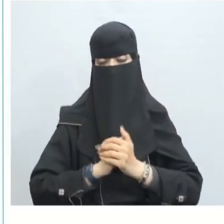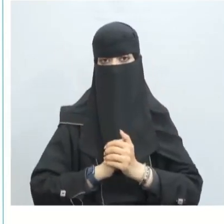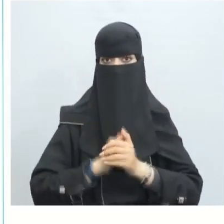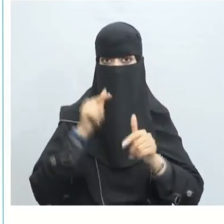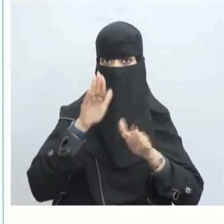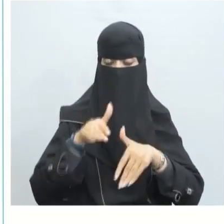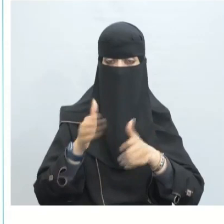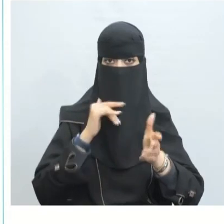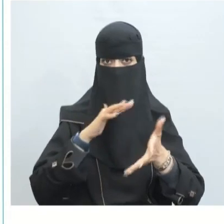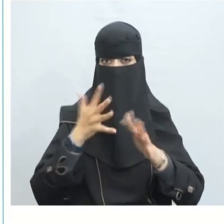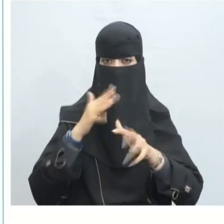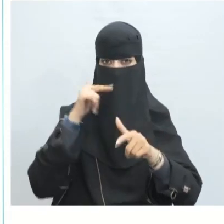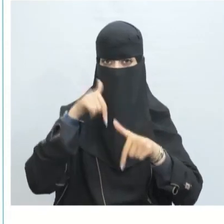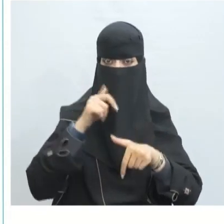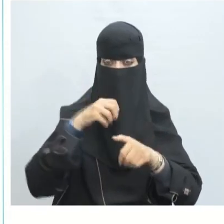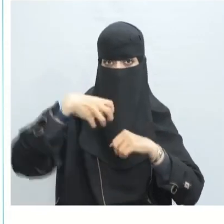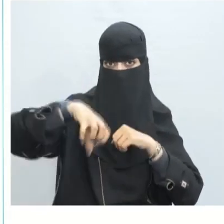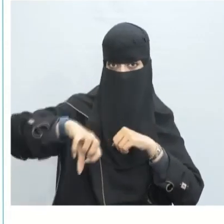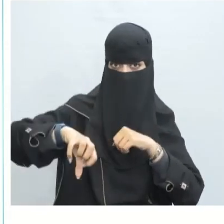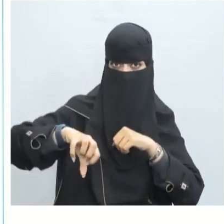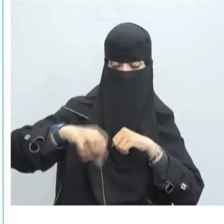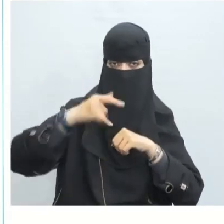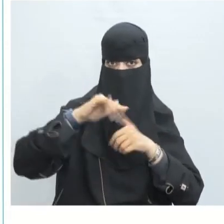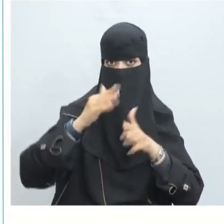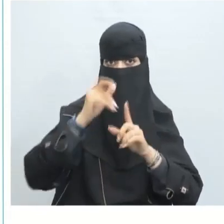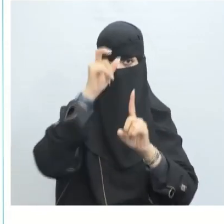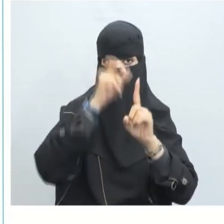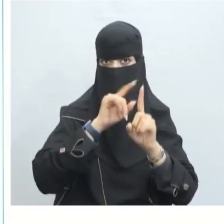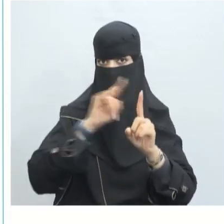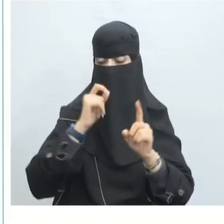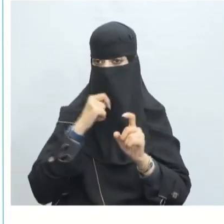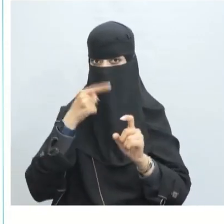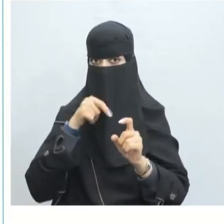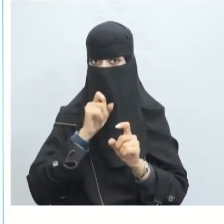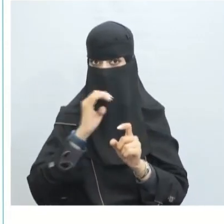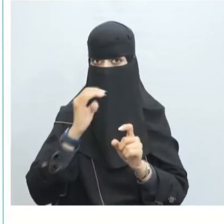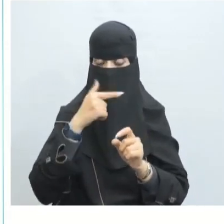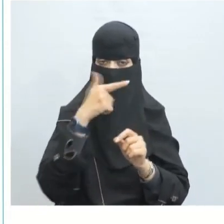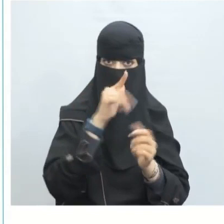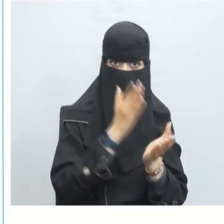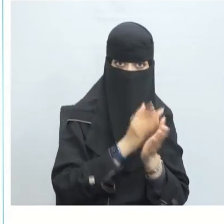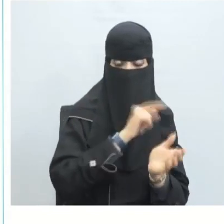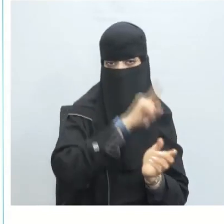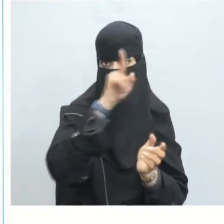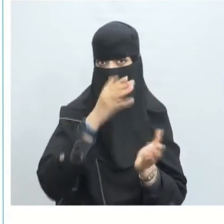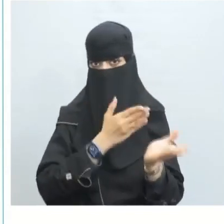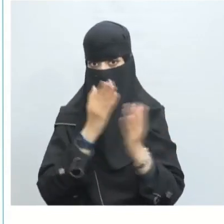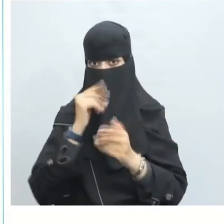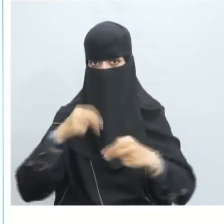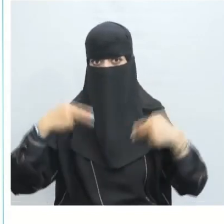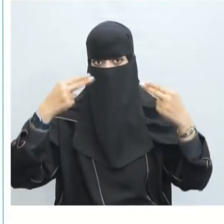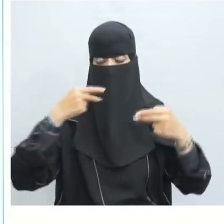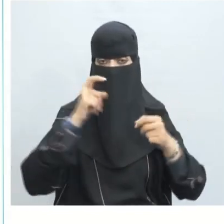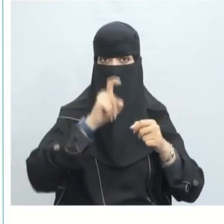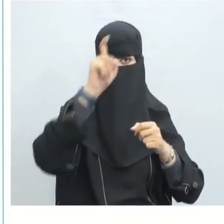وايضا قد يكون هنالك جانب مثلا بعض الاشخاص قد لا يقدم تعليق صادق في ما يتعلم في حضور الفعاليه مثلا حينما نجري